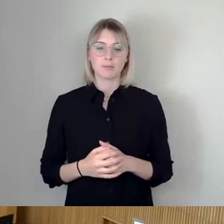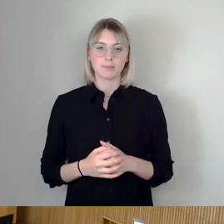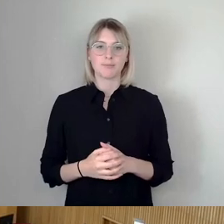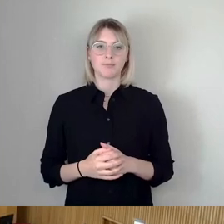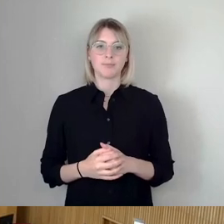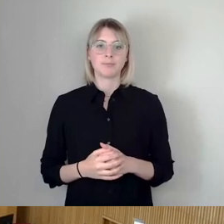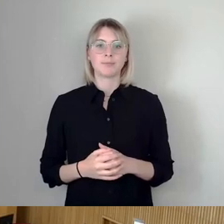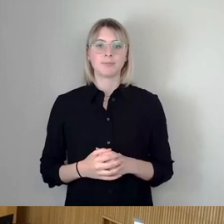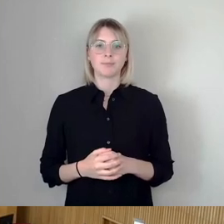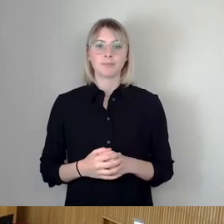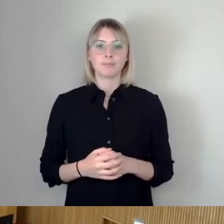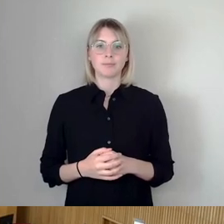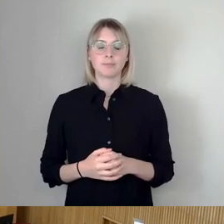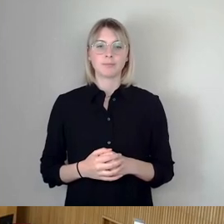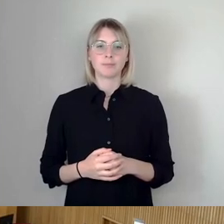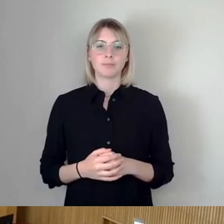Vielen Dank.